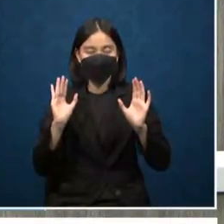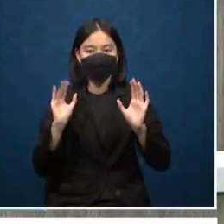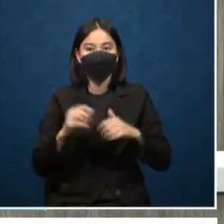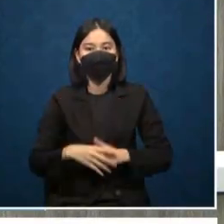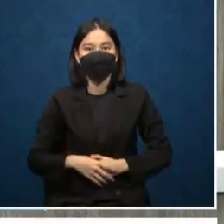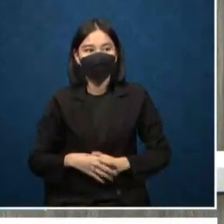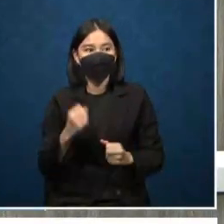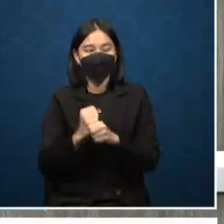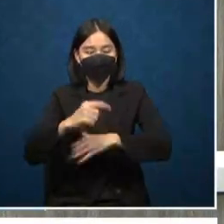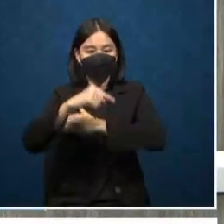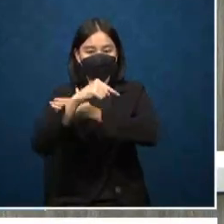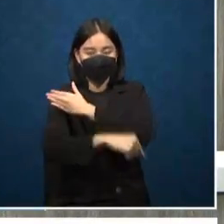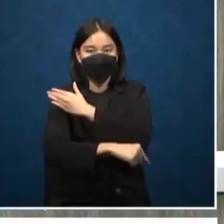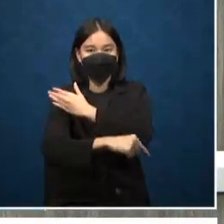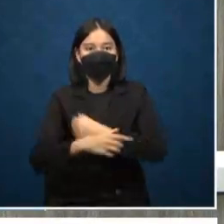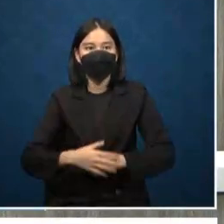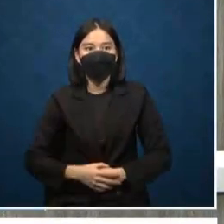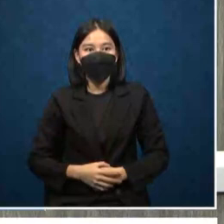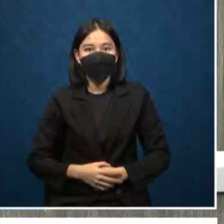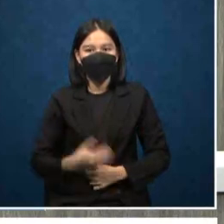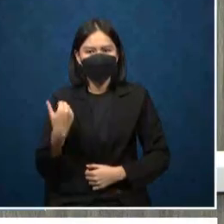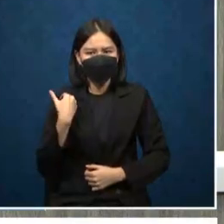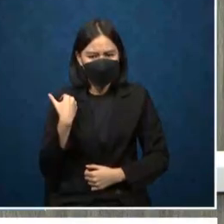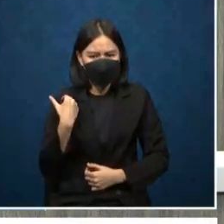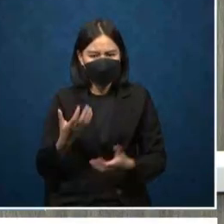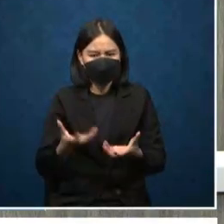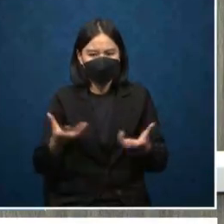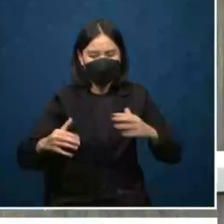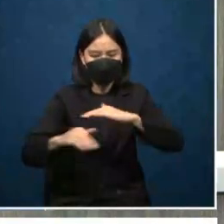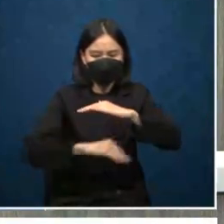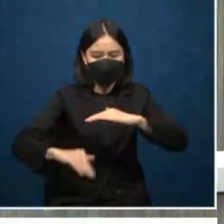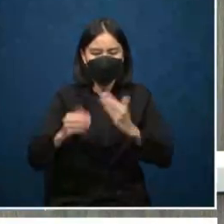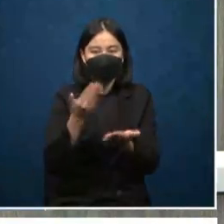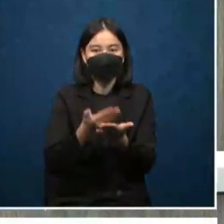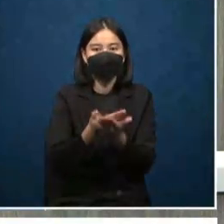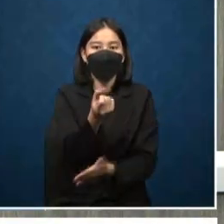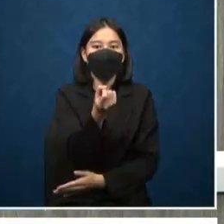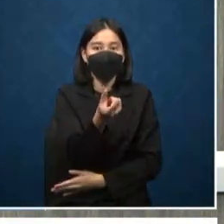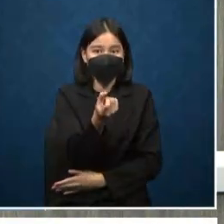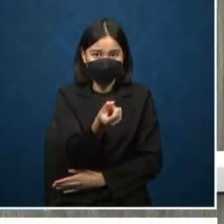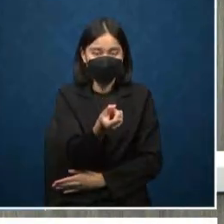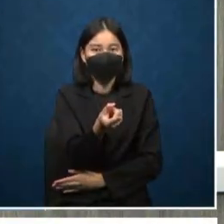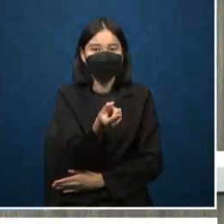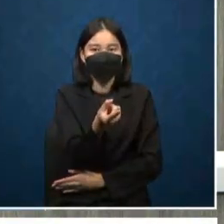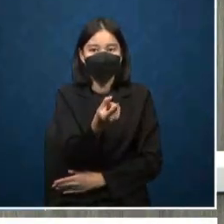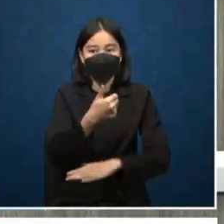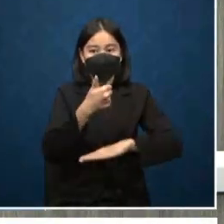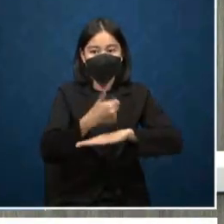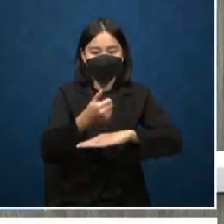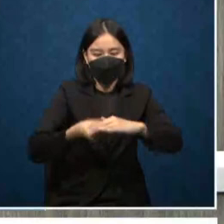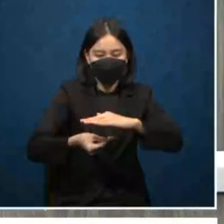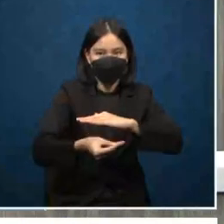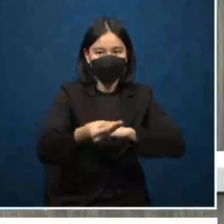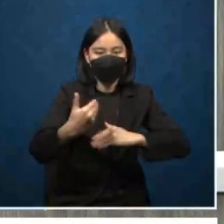โดยทุจริตโดยได้พบหลักฐานเงินสดจำนวนหนึ่งที่ผู้ใต้คำชามอบให้ในห้องทำง